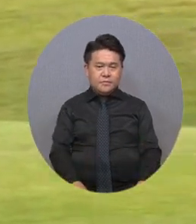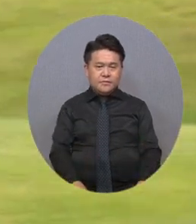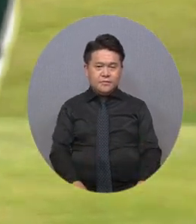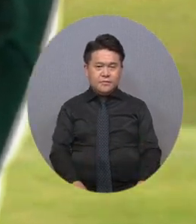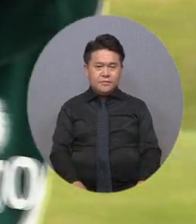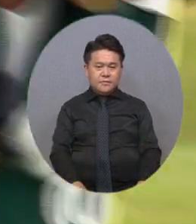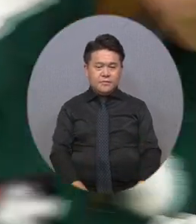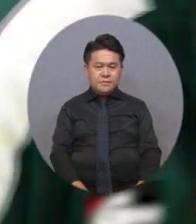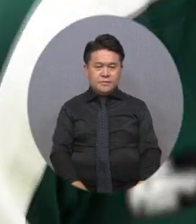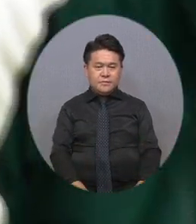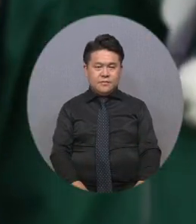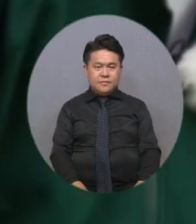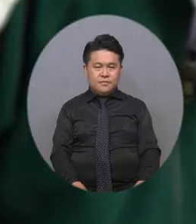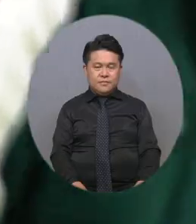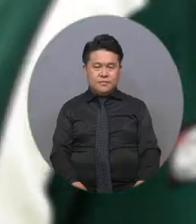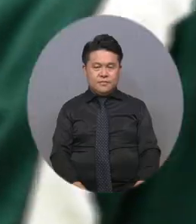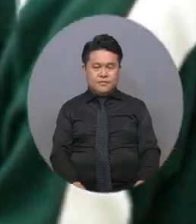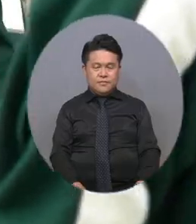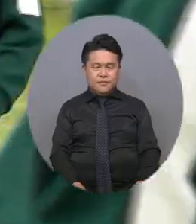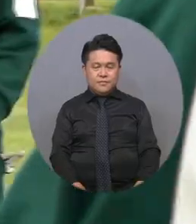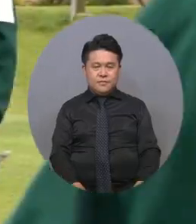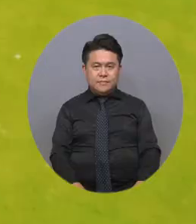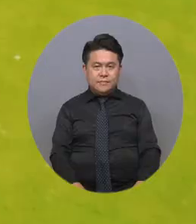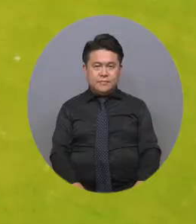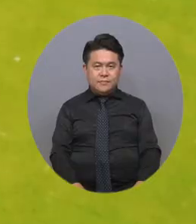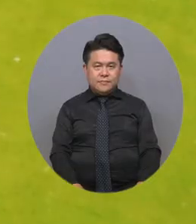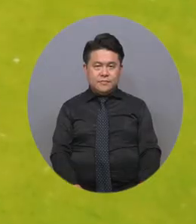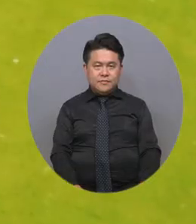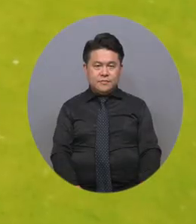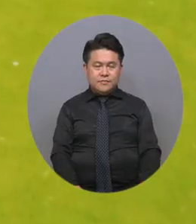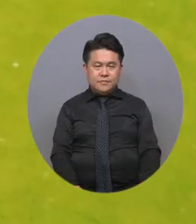그렇지. 기가 막힌 거.